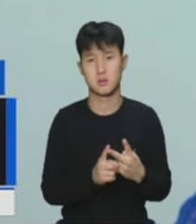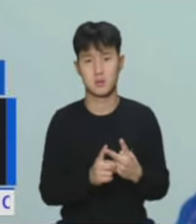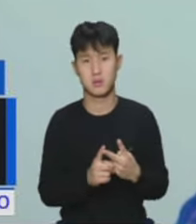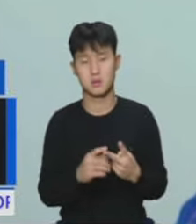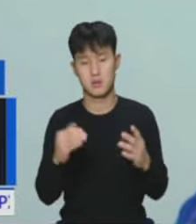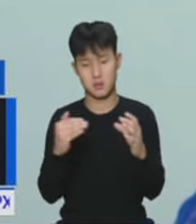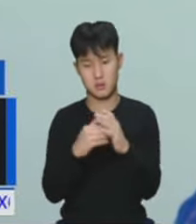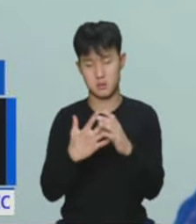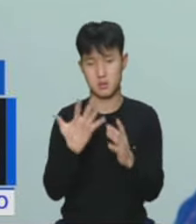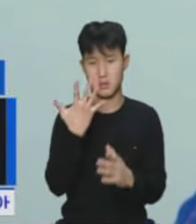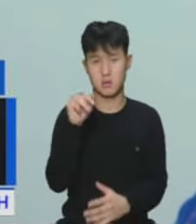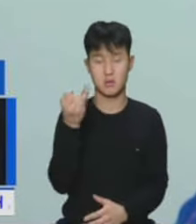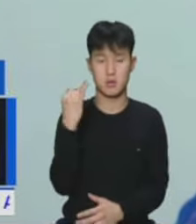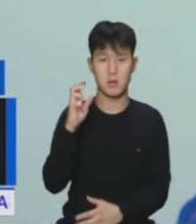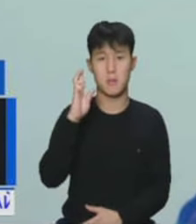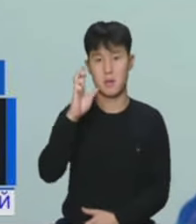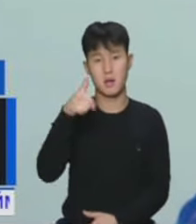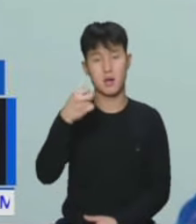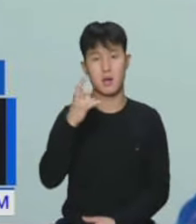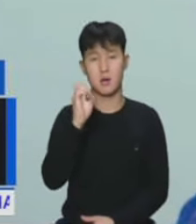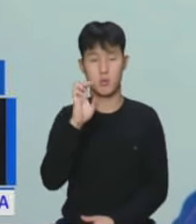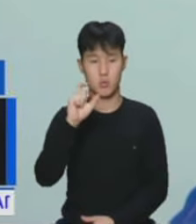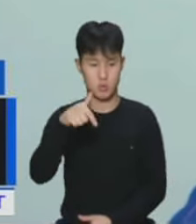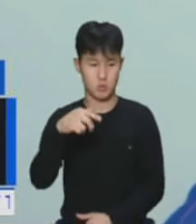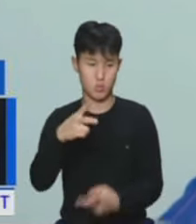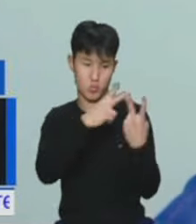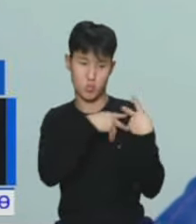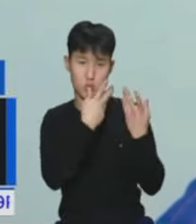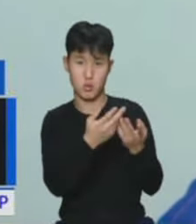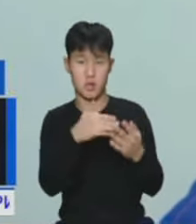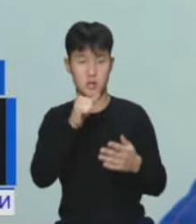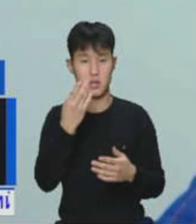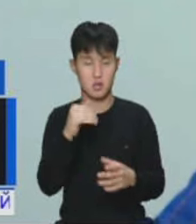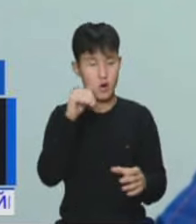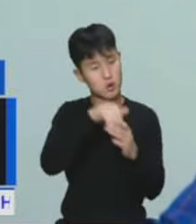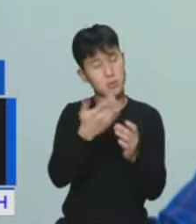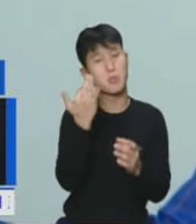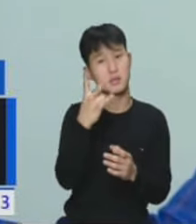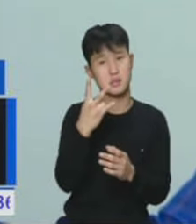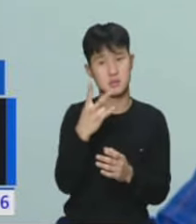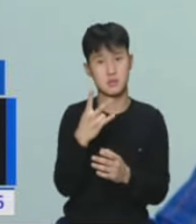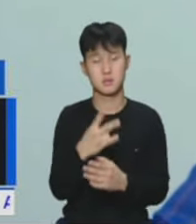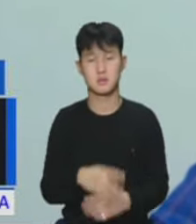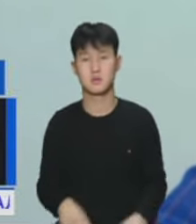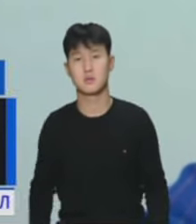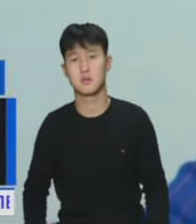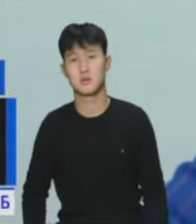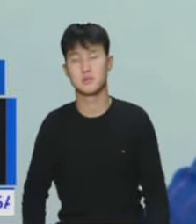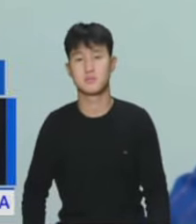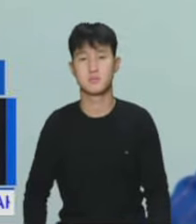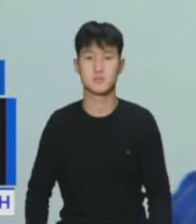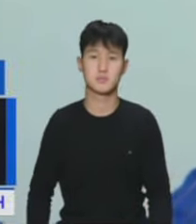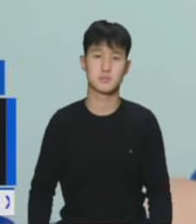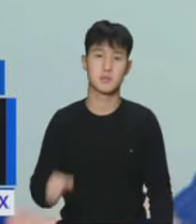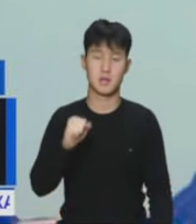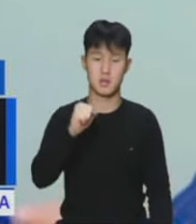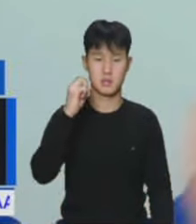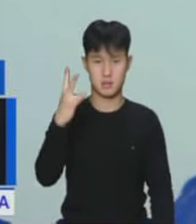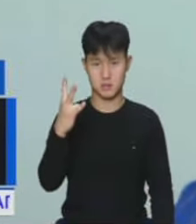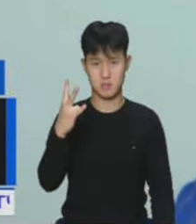Эрдэнэс таван толгой Бэган хоёрт үүрэг өгч тендермент оролцож байсан юм уу? Эсвэл одоо ардын